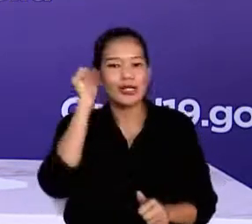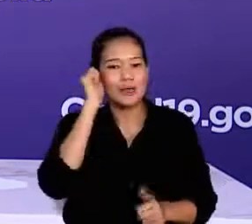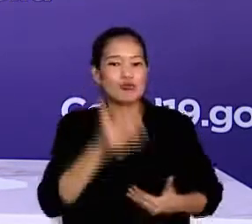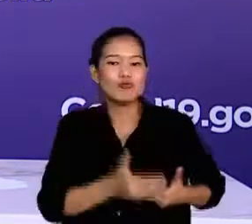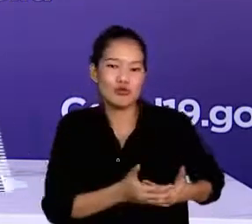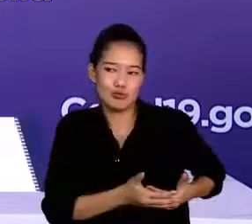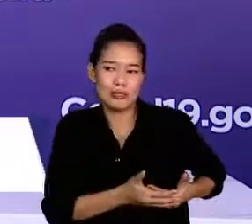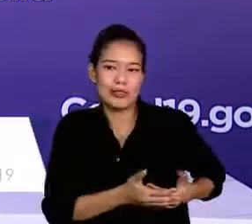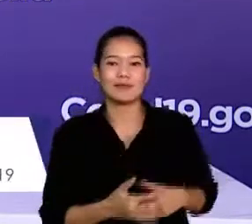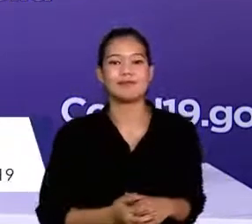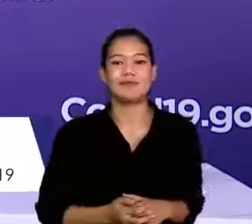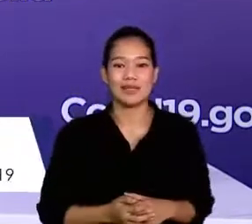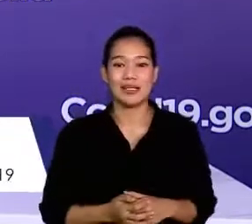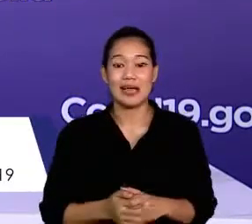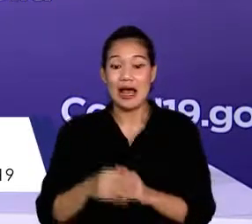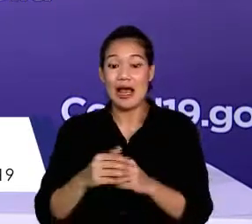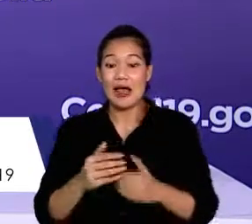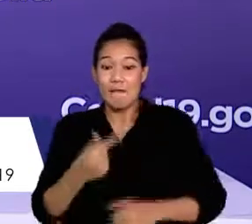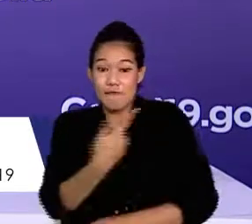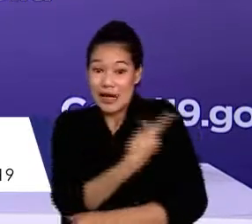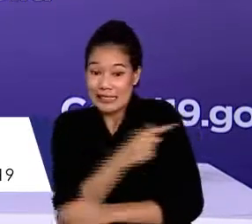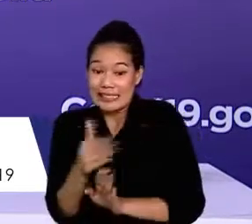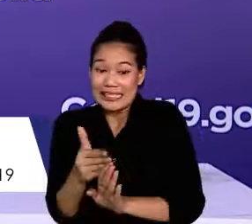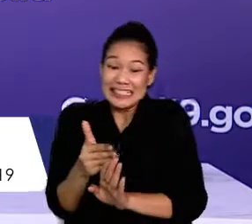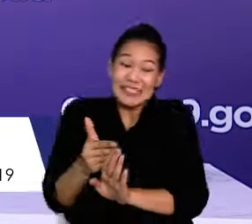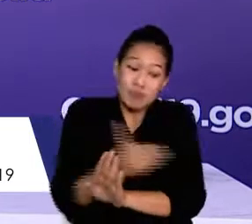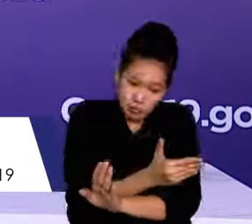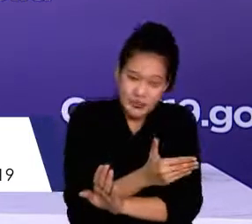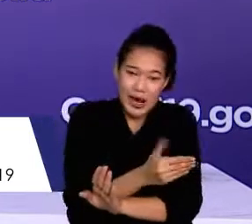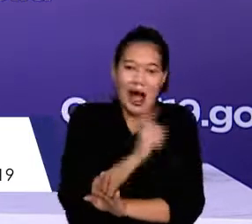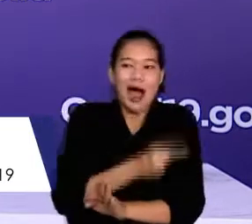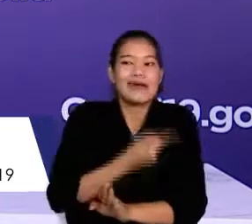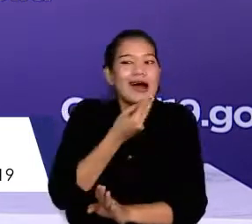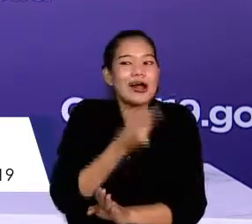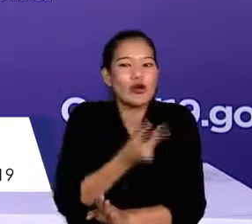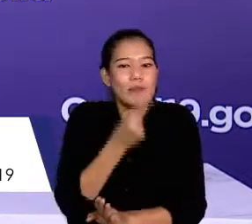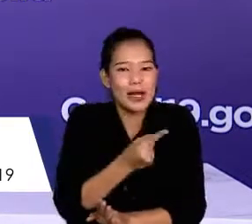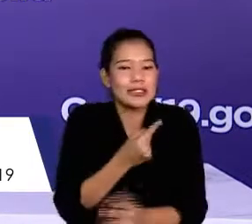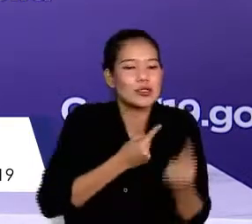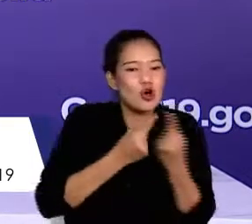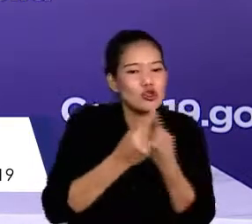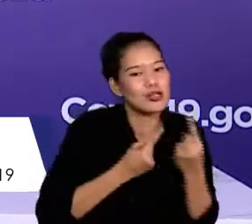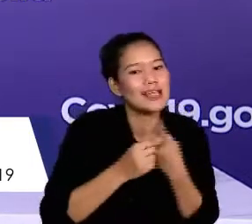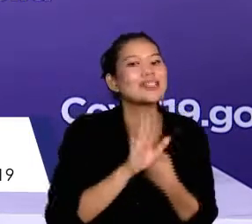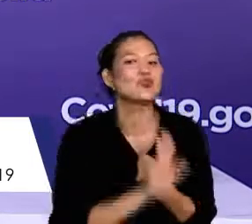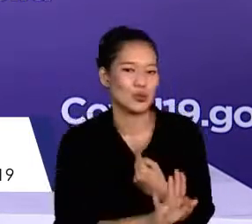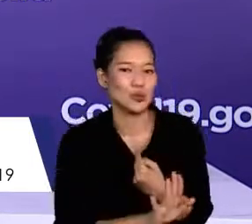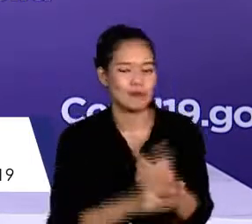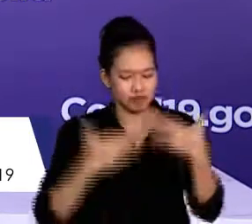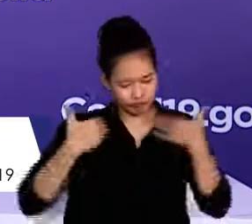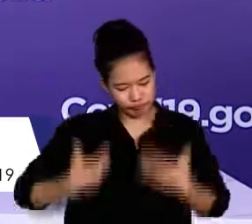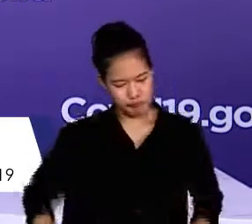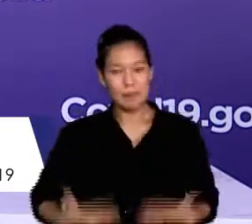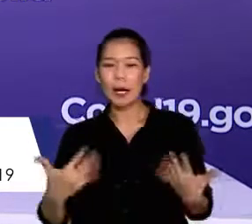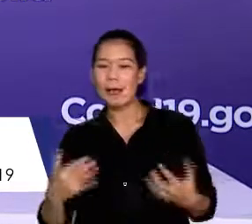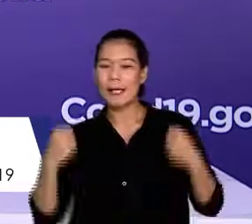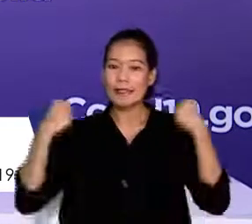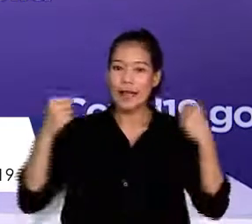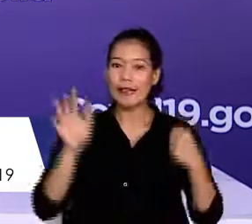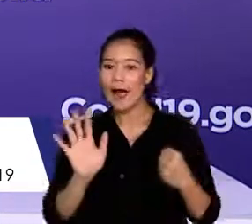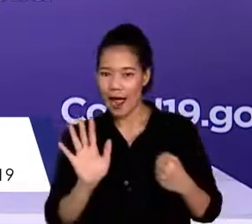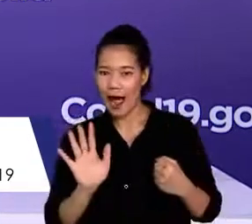menyusui sebelum divaksin ibu menyusui direkomendasikan untuk berkonsultasi tentang kondisi kesehatannya